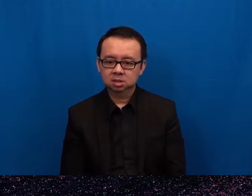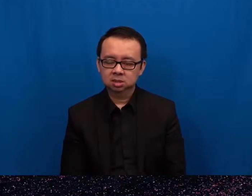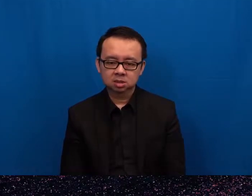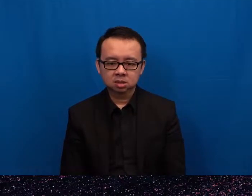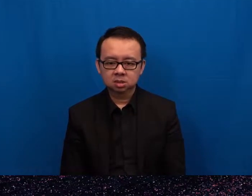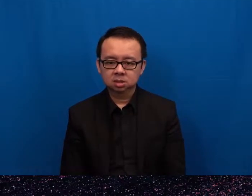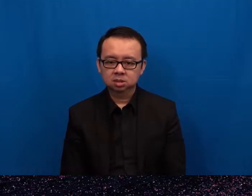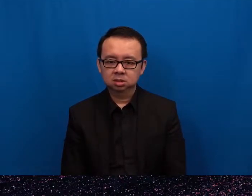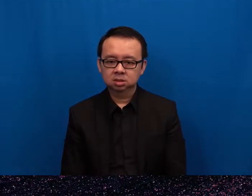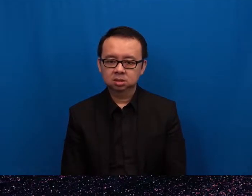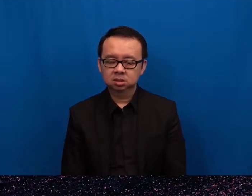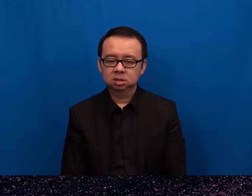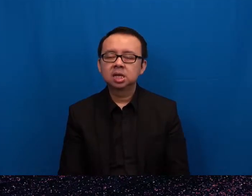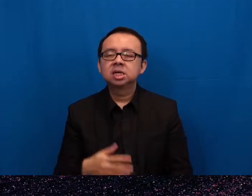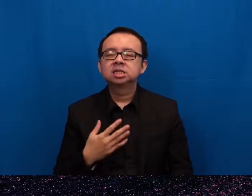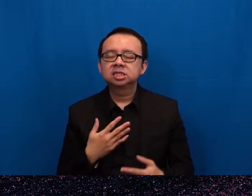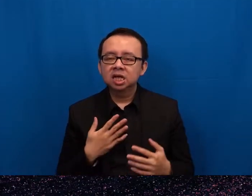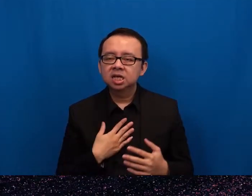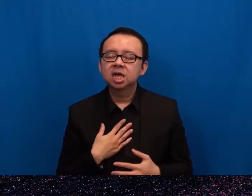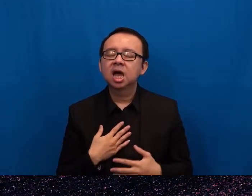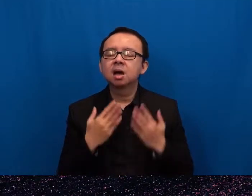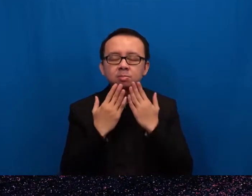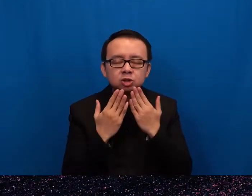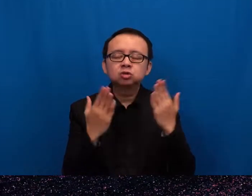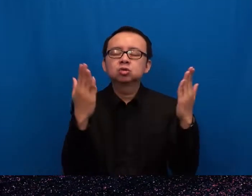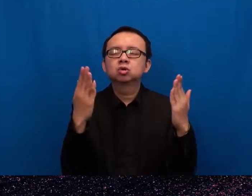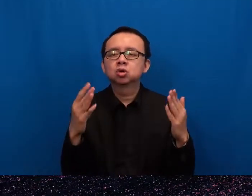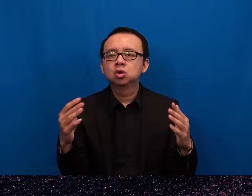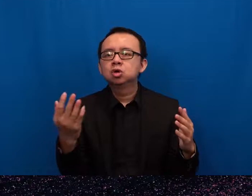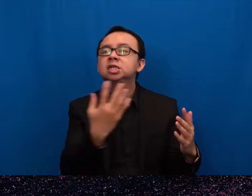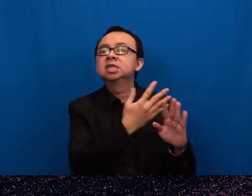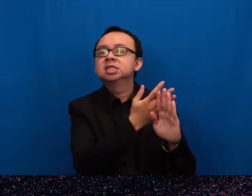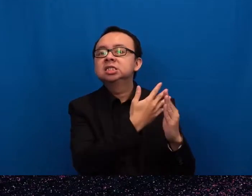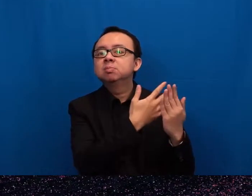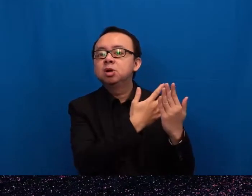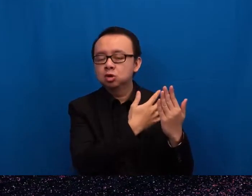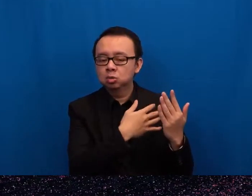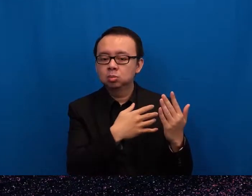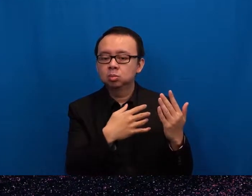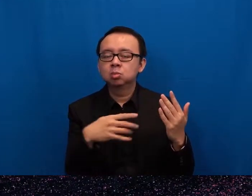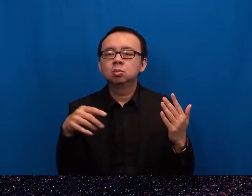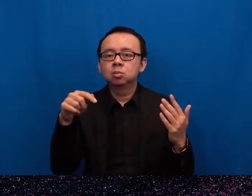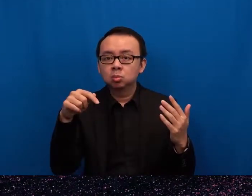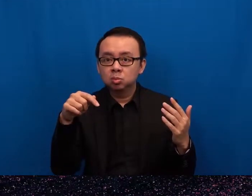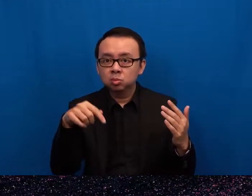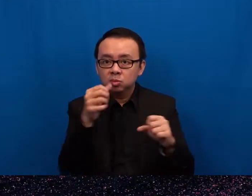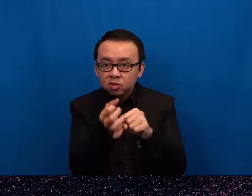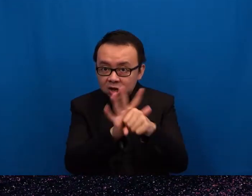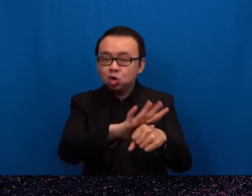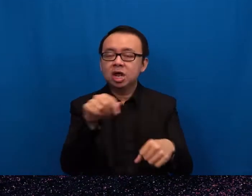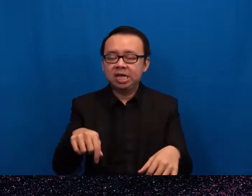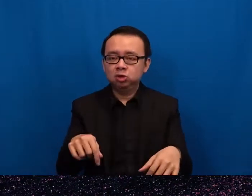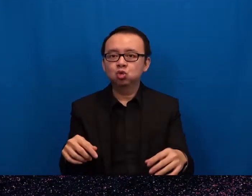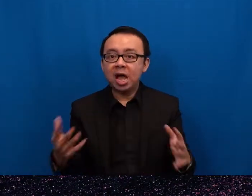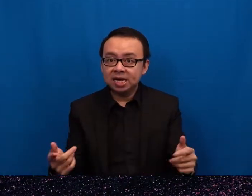minggu sebelum semua ini merebak, kita adakan Mission Night itu dan tentunya Anda banyak yang mengikuti